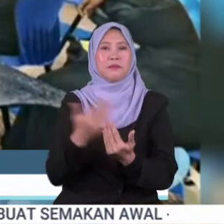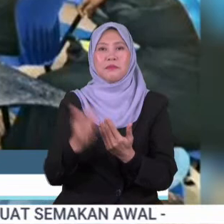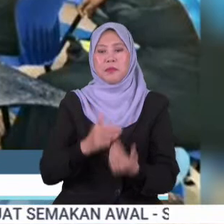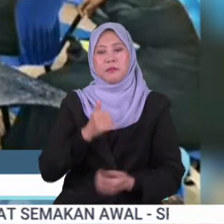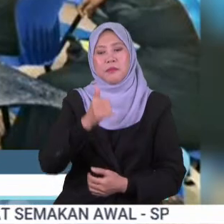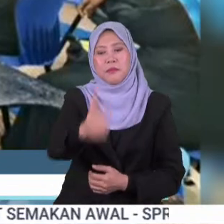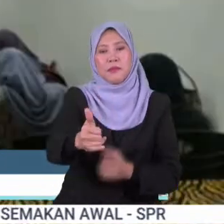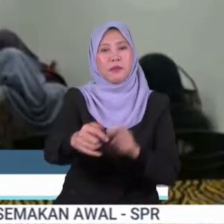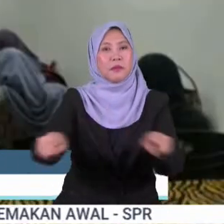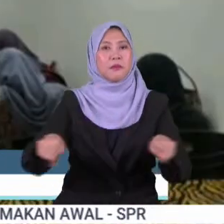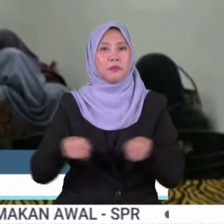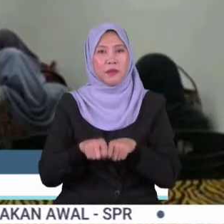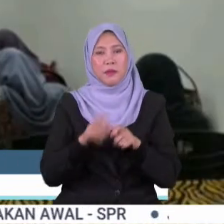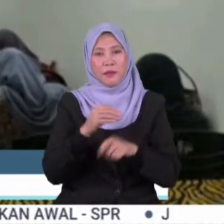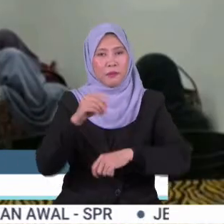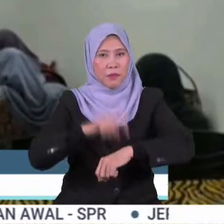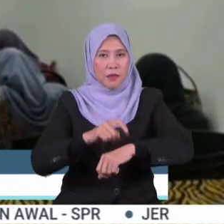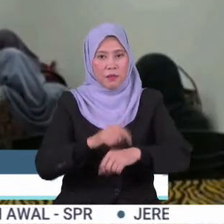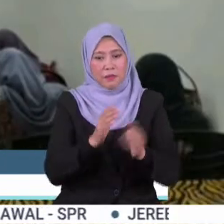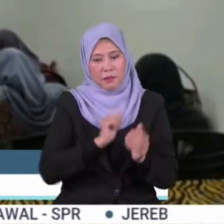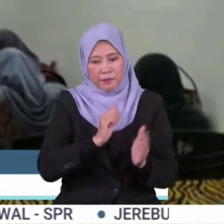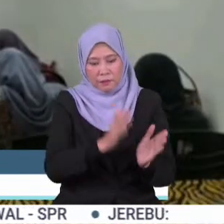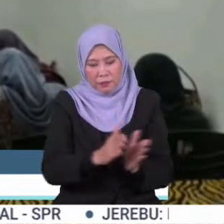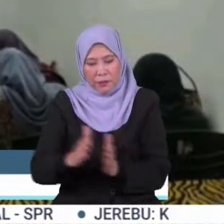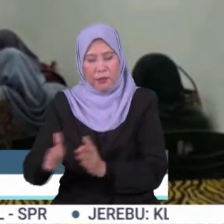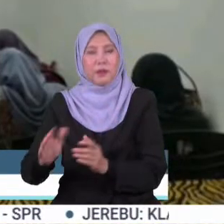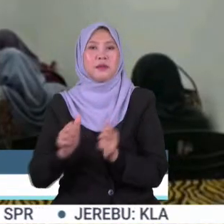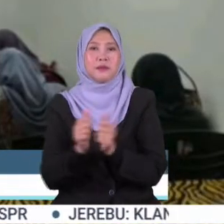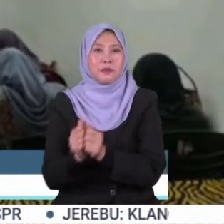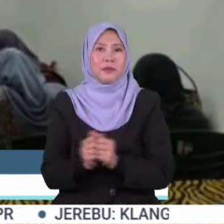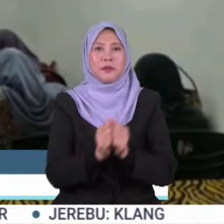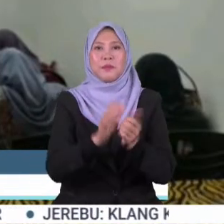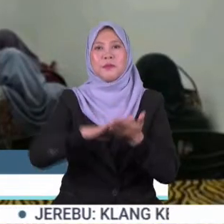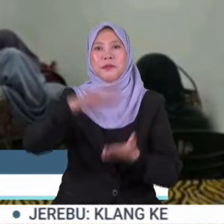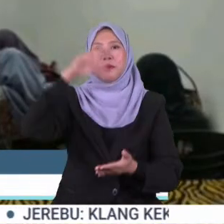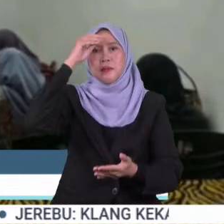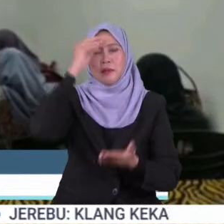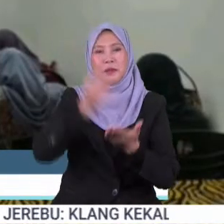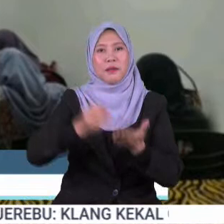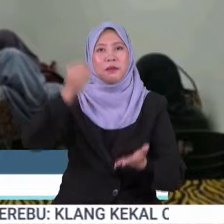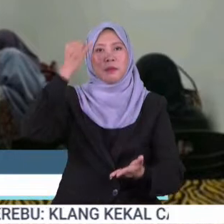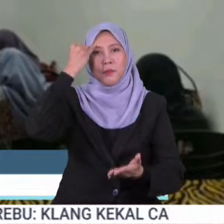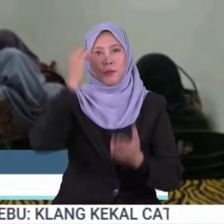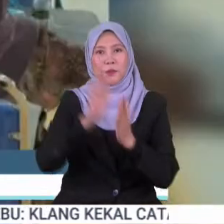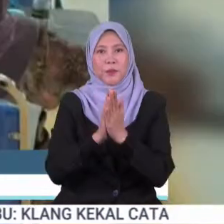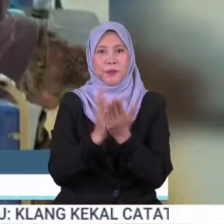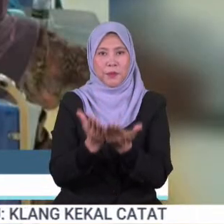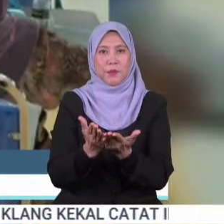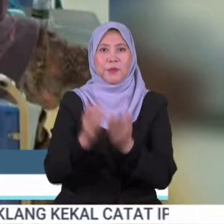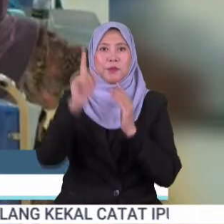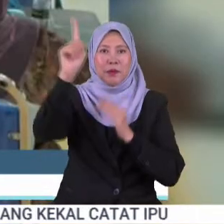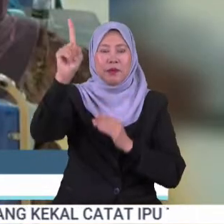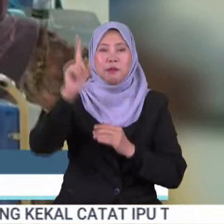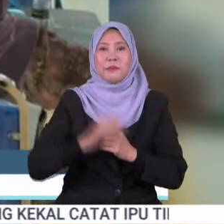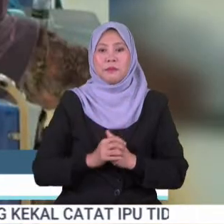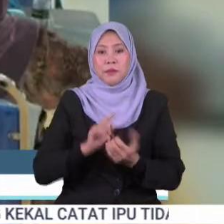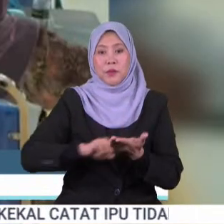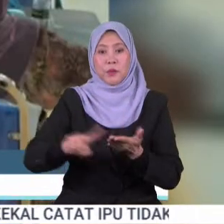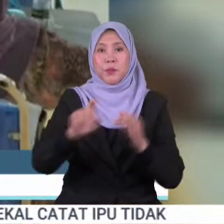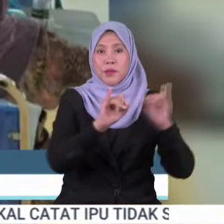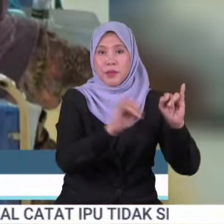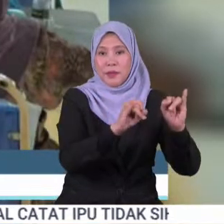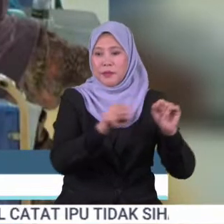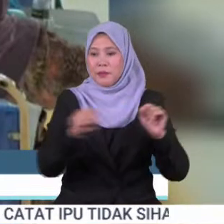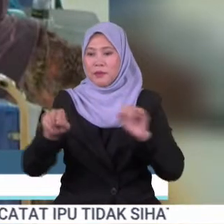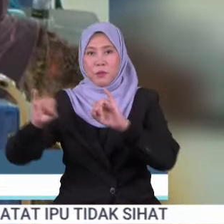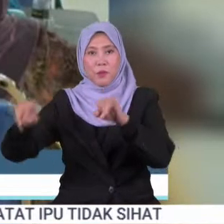lokasi ditetapkan dan mengatur masa sendiri untuk sama-sama mempelajari pembacaan dan ilmu Al-Quran. Program secara mingguan Isnin hingga